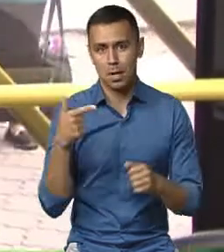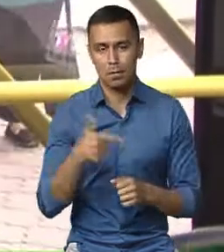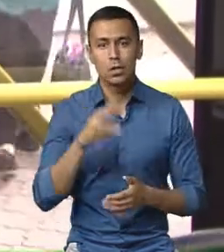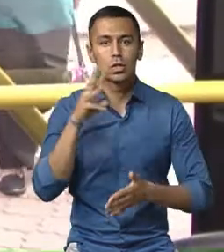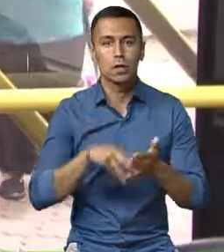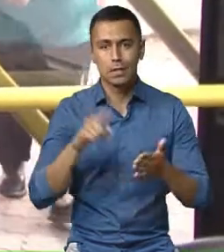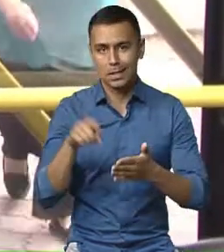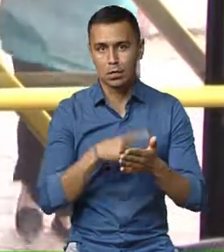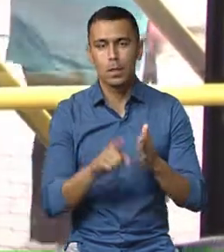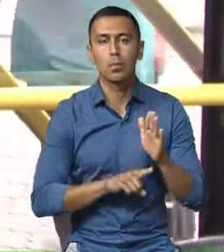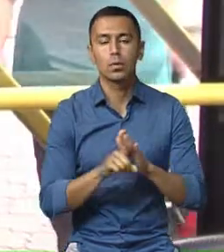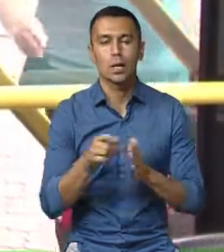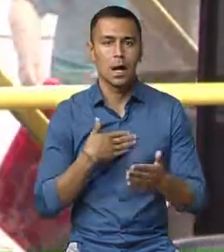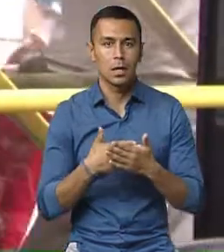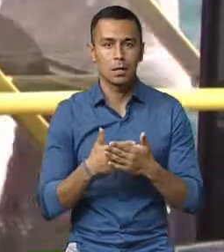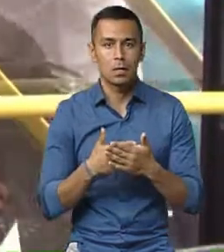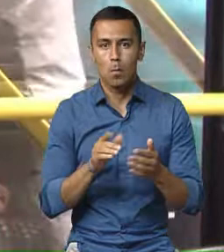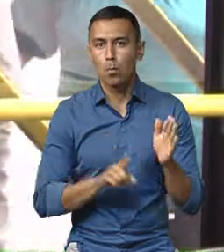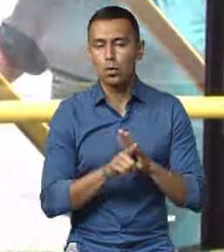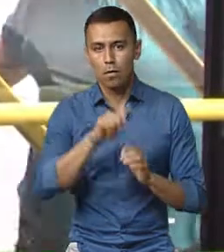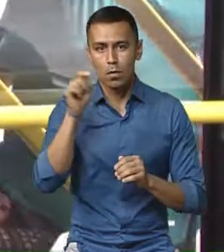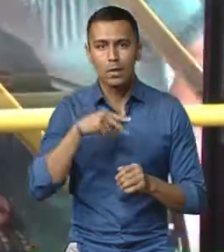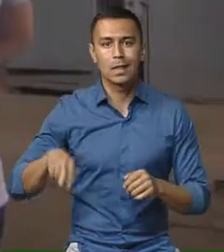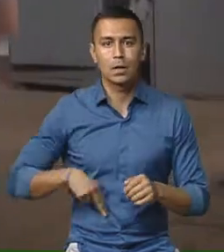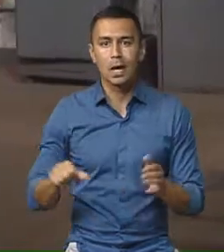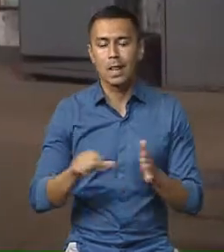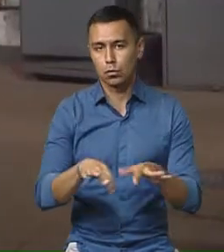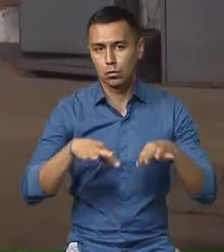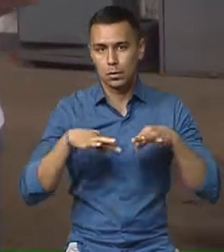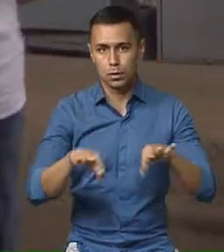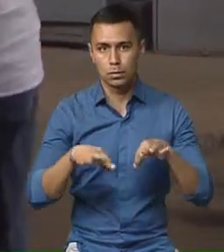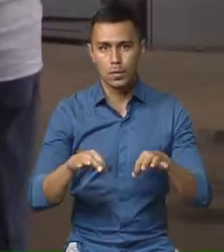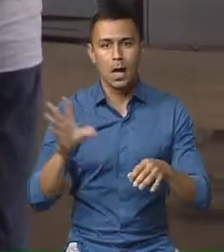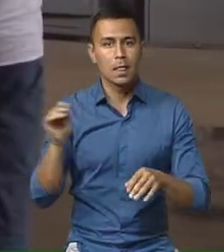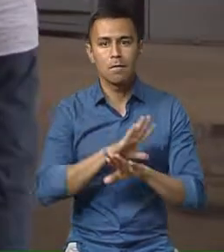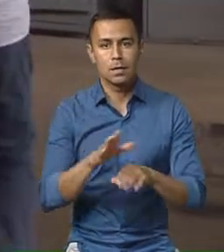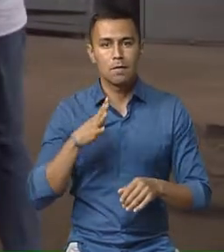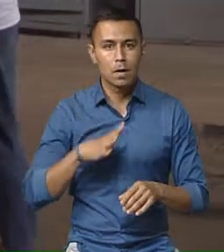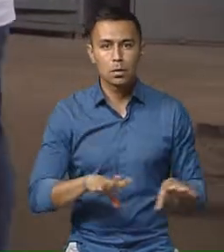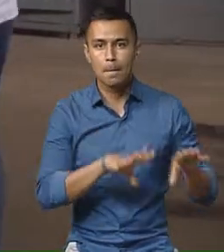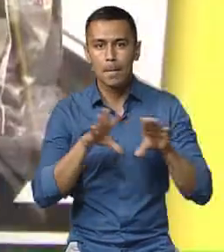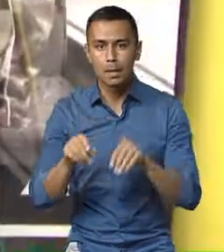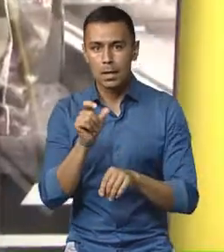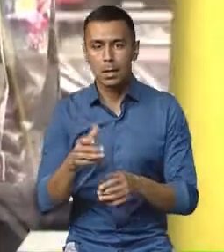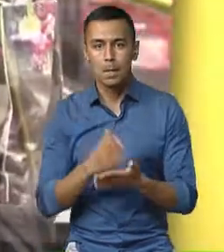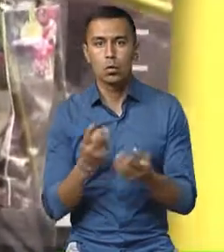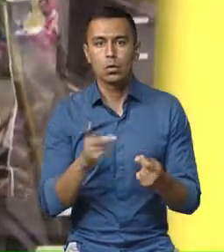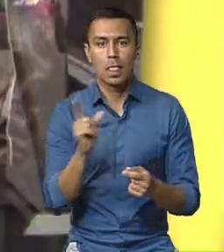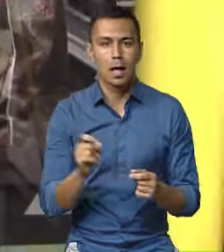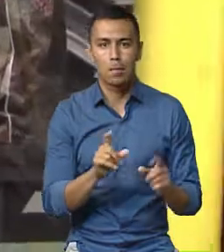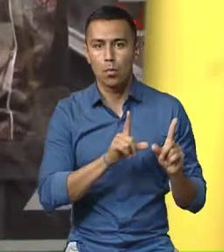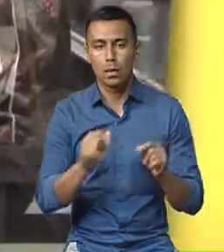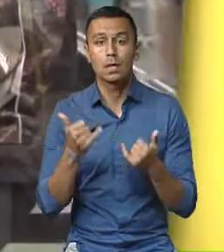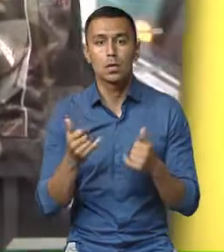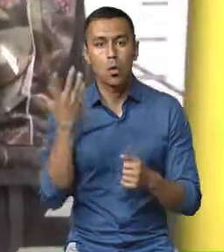Штрафи скасували на початку активної фази війни, каже директор електротрансу Сергій Бобух, бо не всі вимушені переселенці мали гроші на проїзд. Та